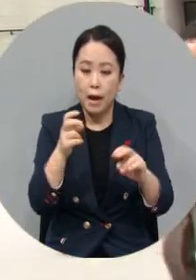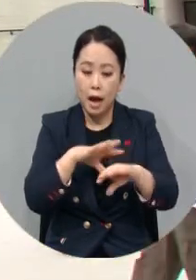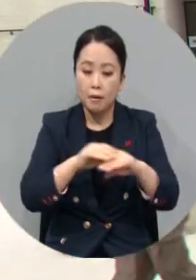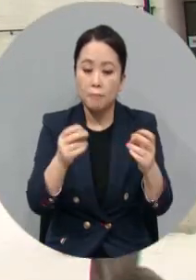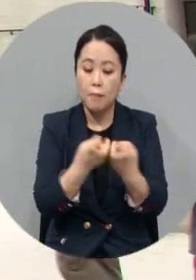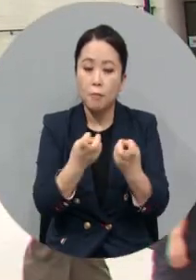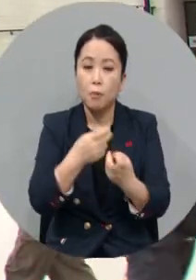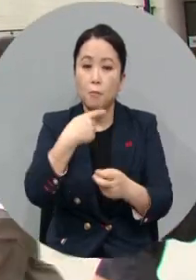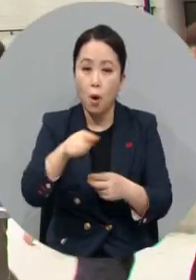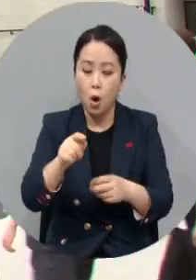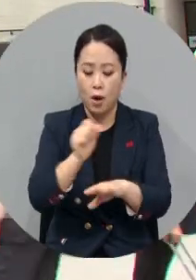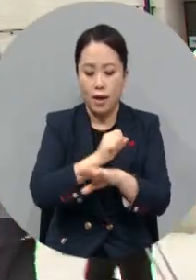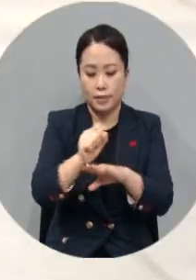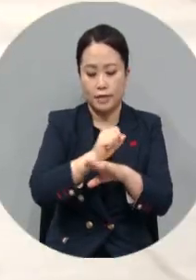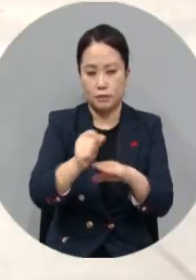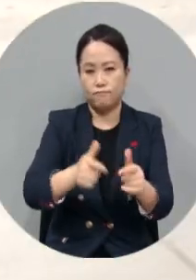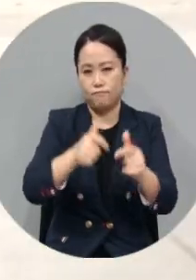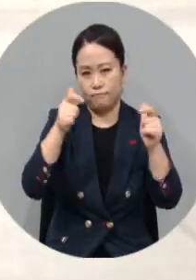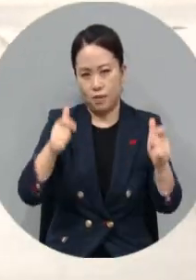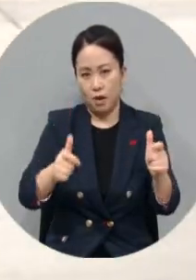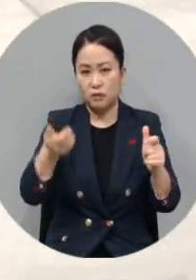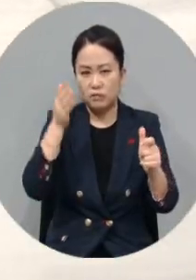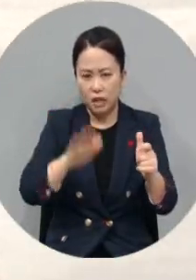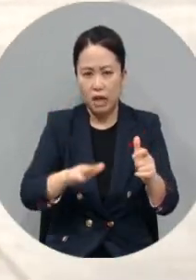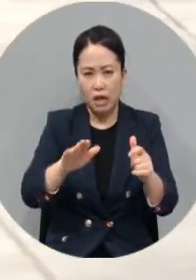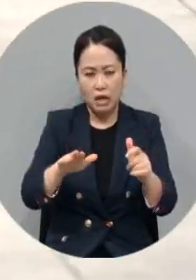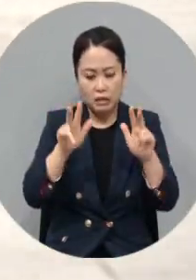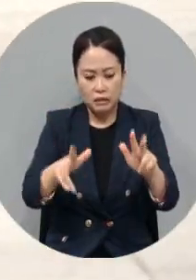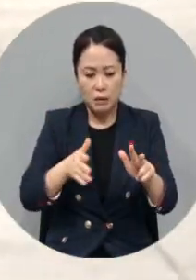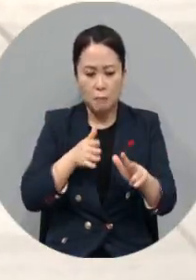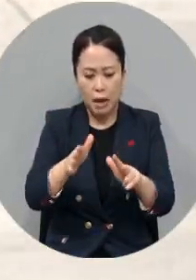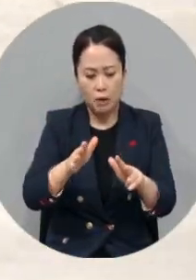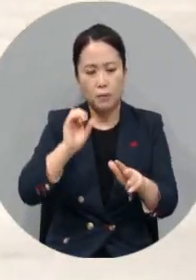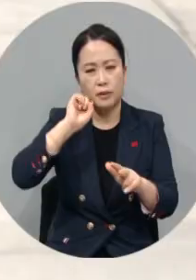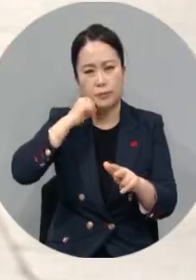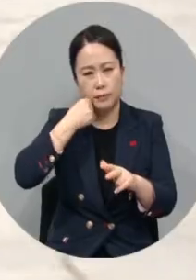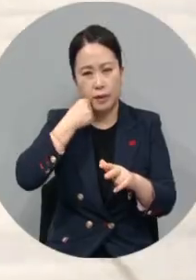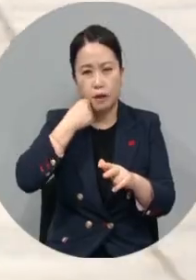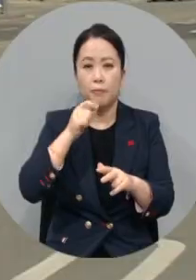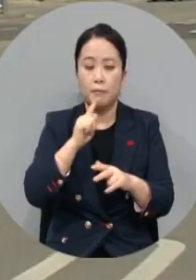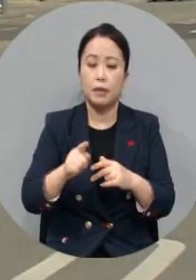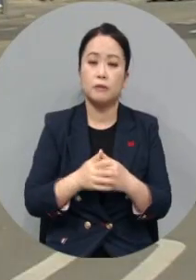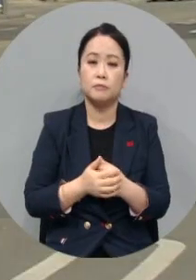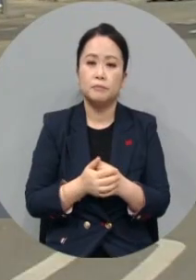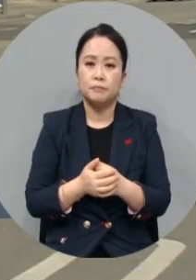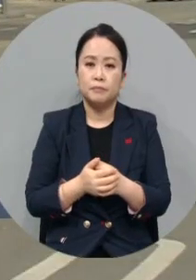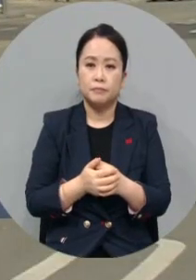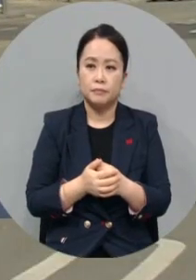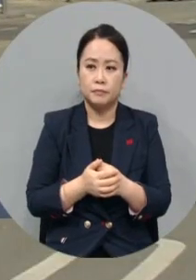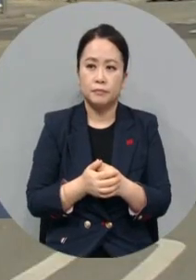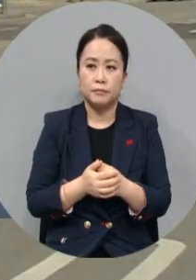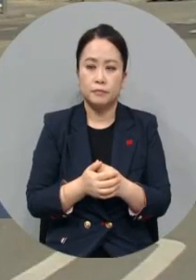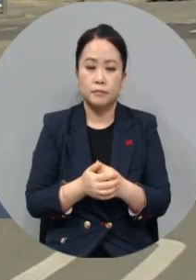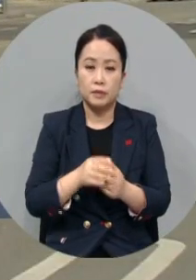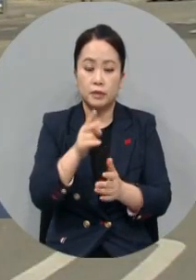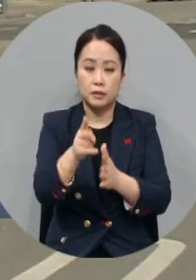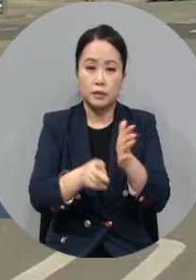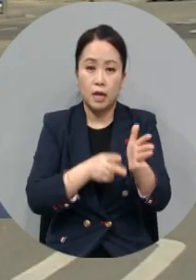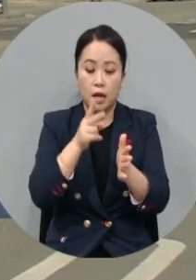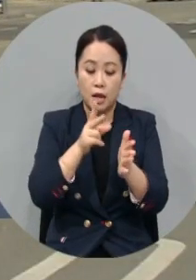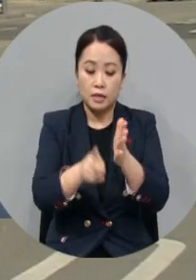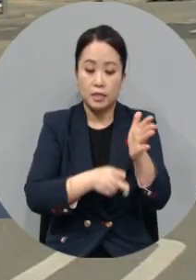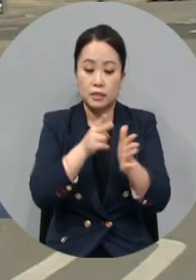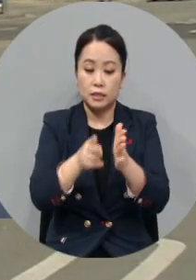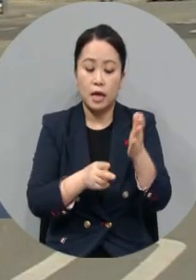늘리는 것이지만 당장 투입은 어렵다는 게 국토부의 설명입니다. 차량 연례제를